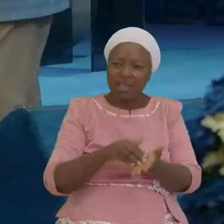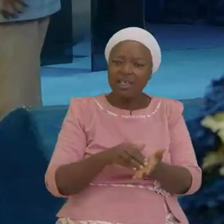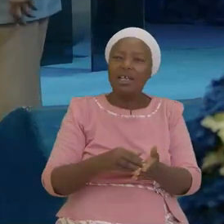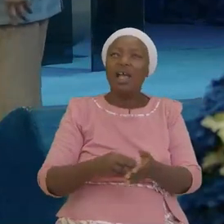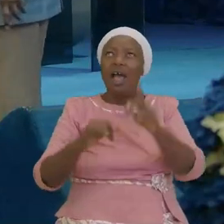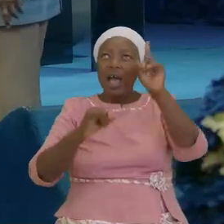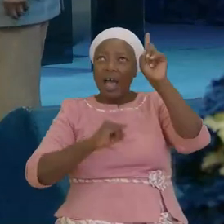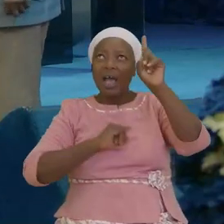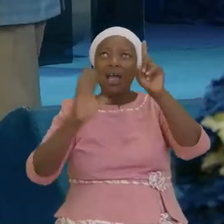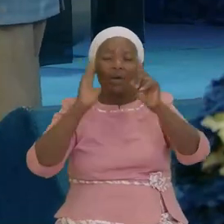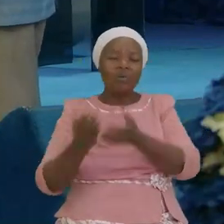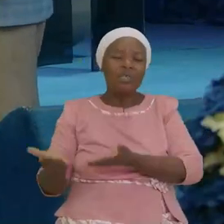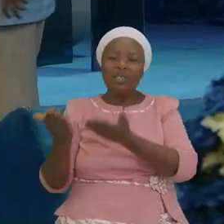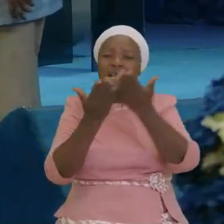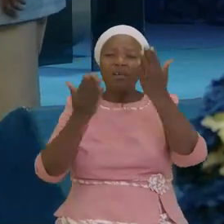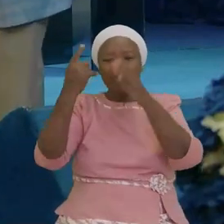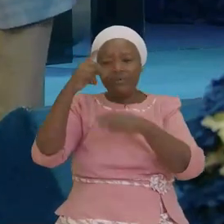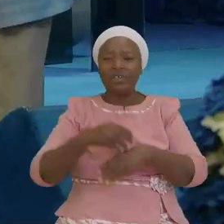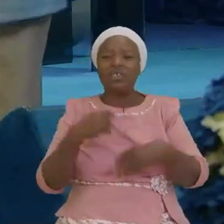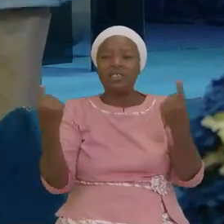entendu? Il a répété encore